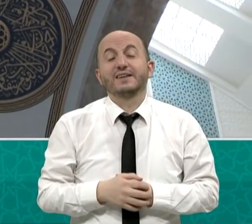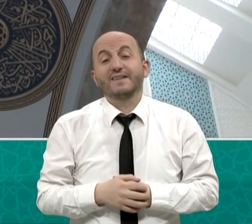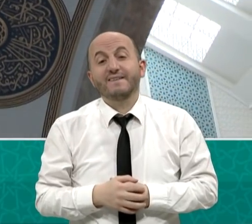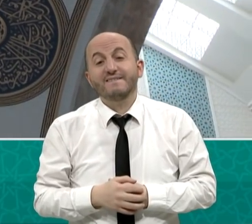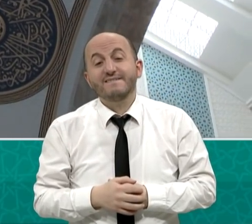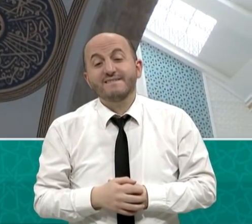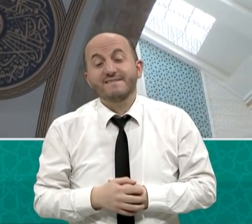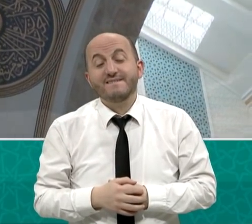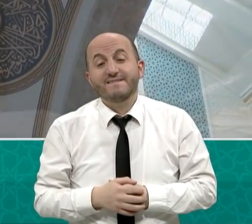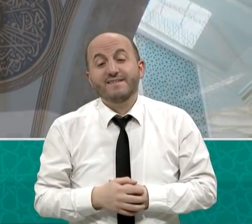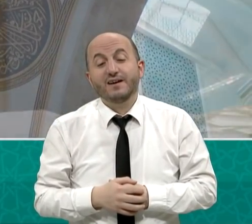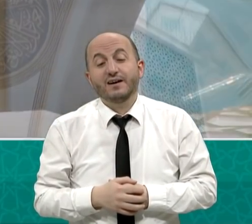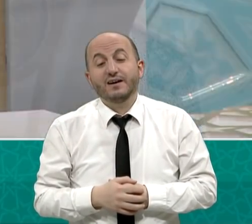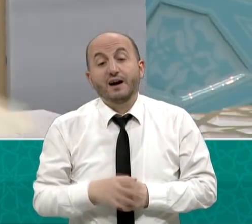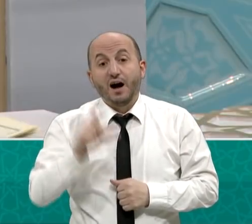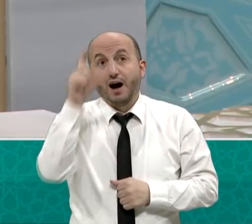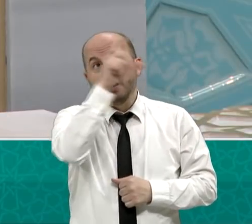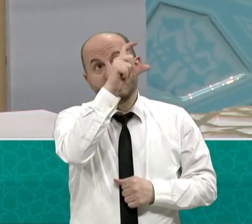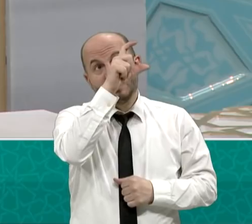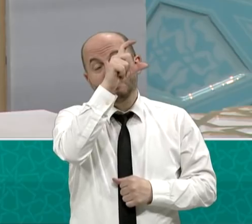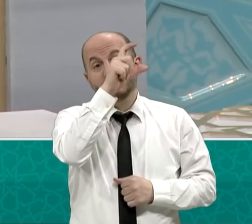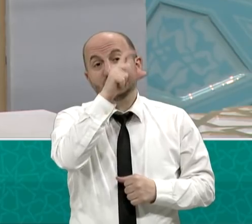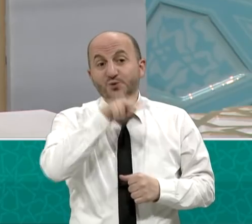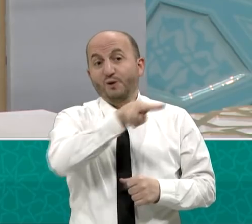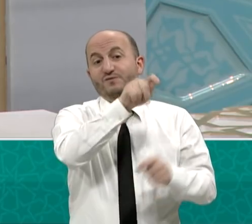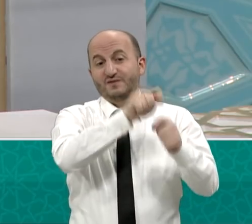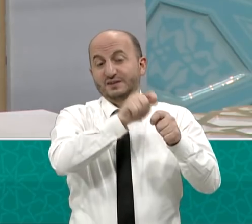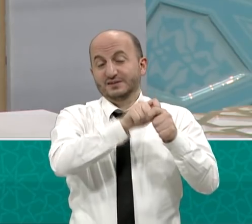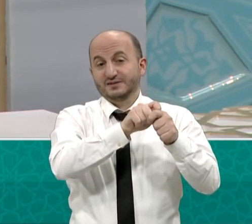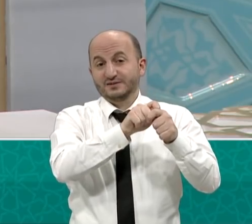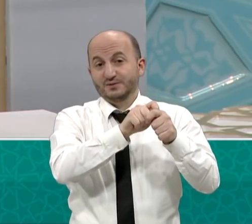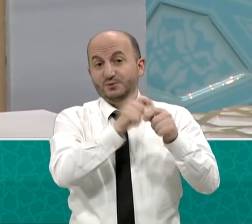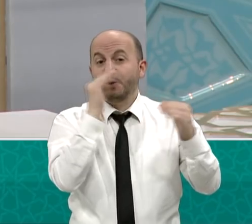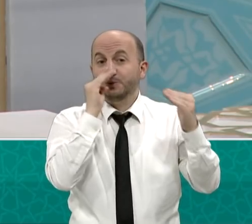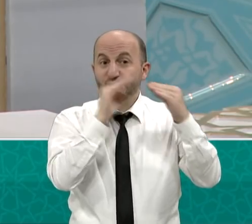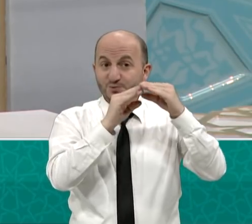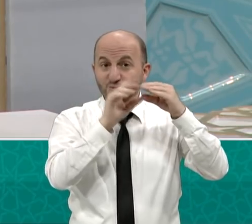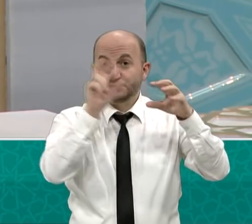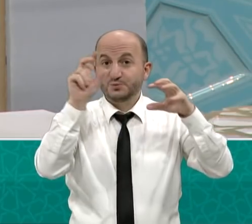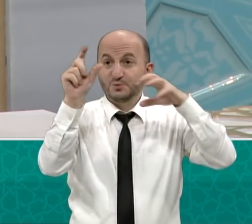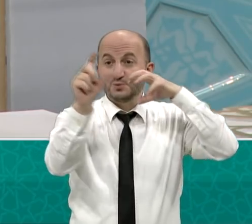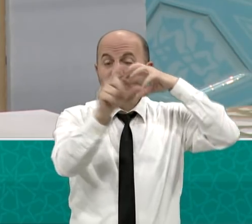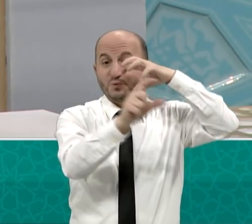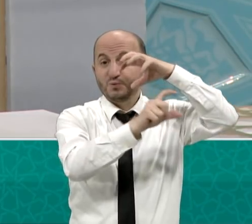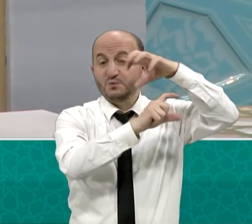evreleri takdir ettik. Ona göre hareket eder buyurarak bunların rastgele